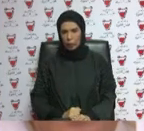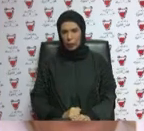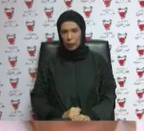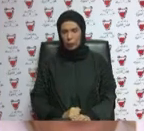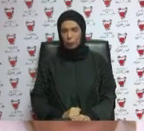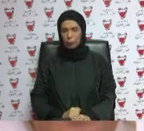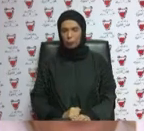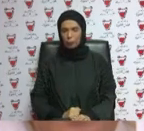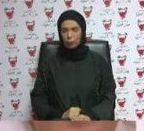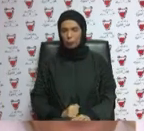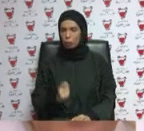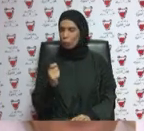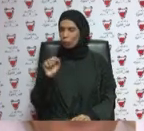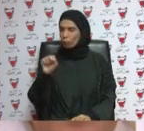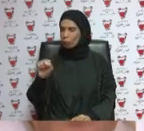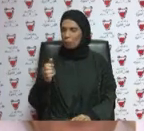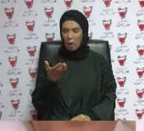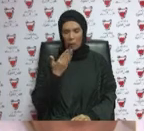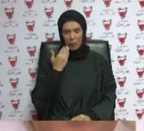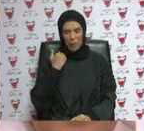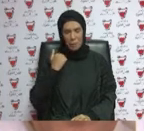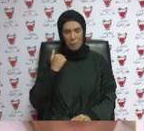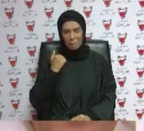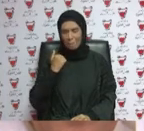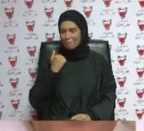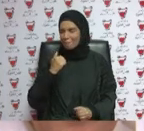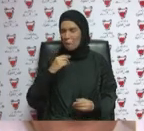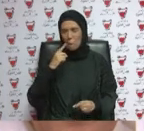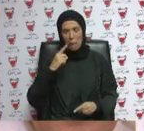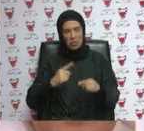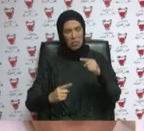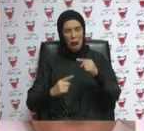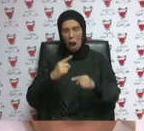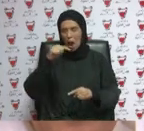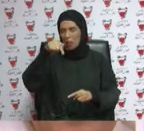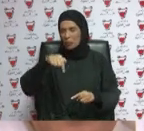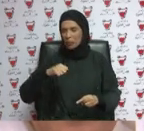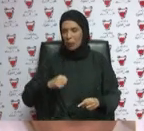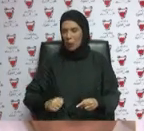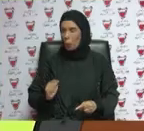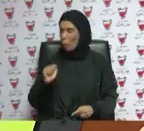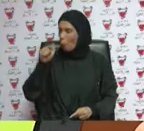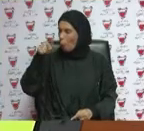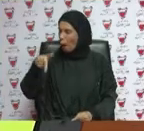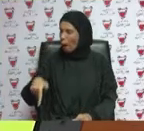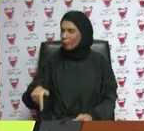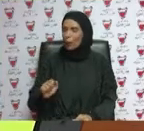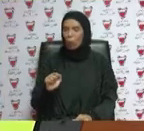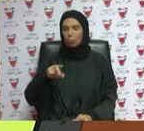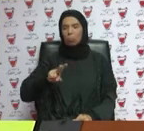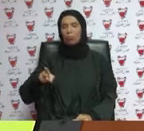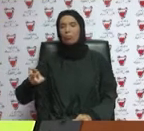حتى لا تعاني البحرين، لا يعاني المواطن ولا المقيم